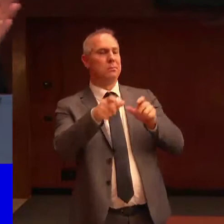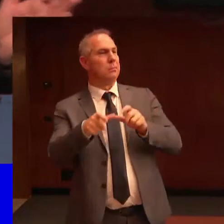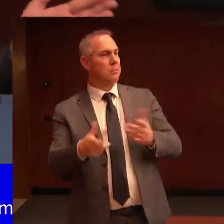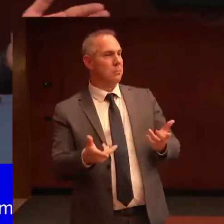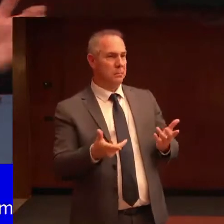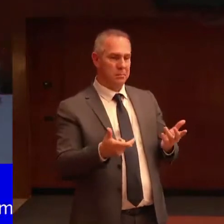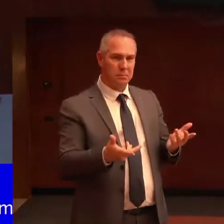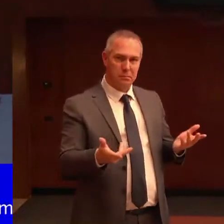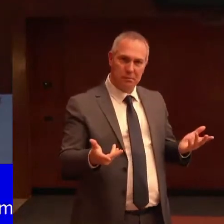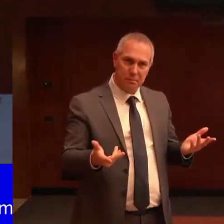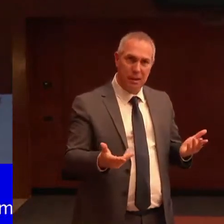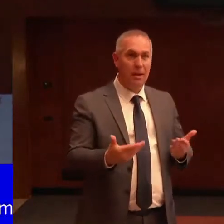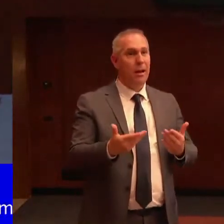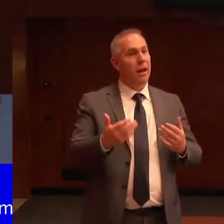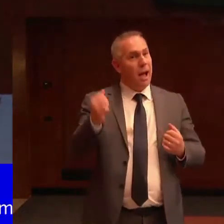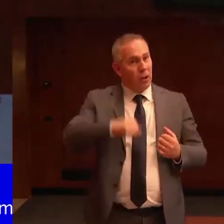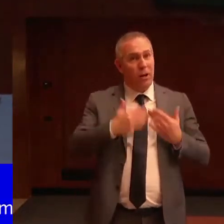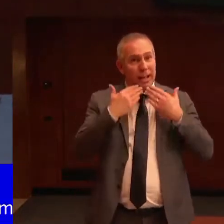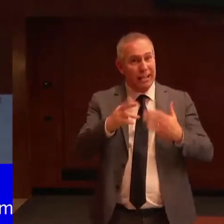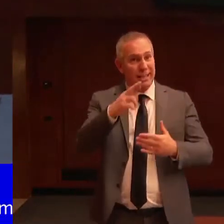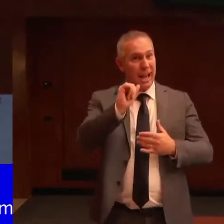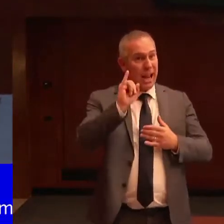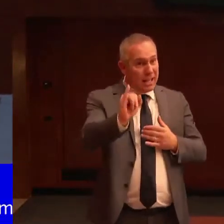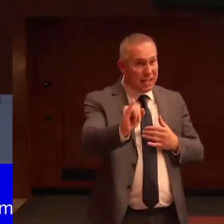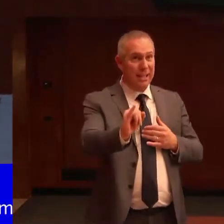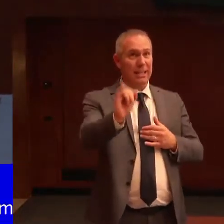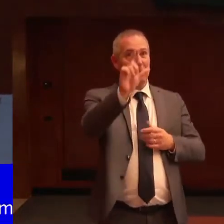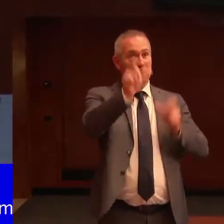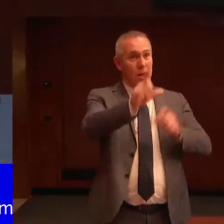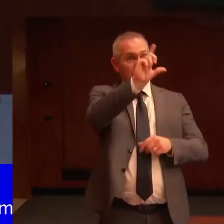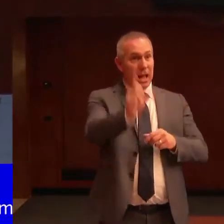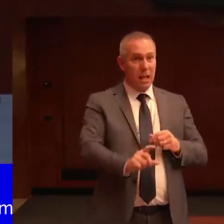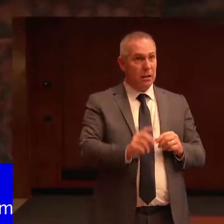Ancora una volta, grazie alla RAI, gli italiani lo vedono